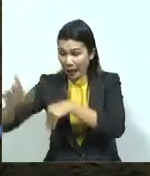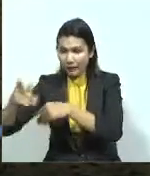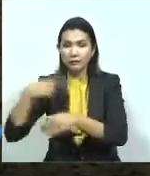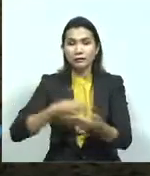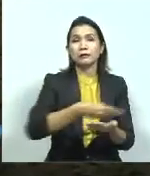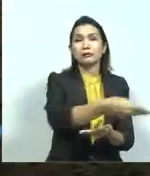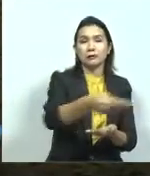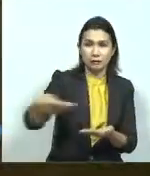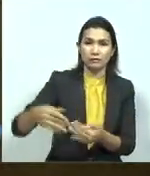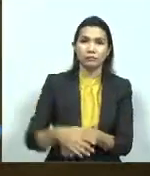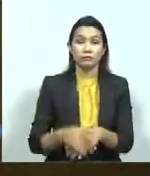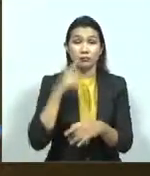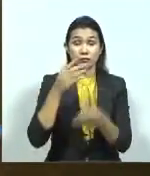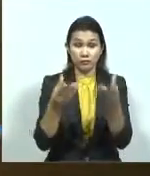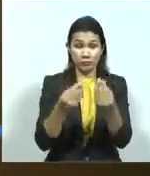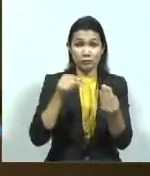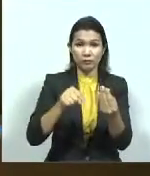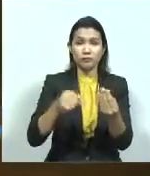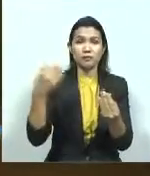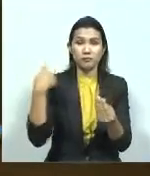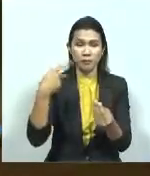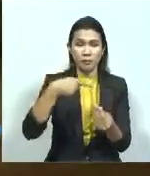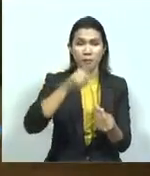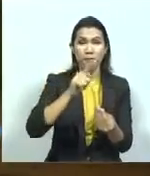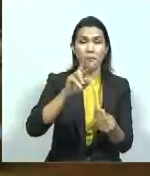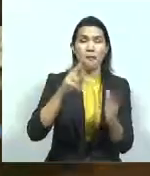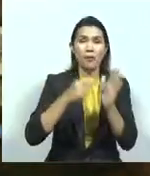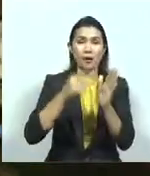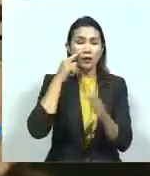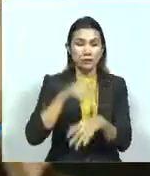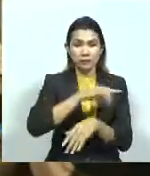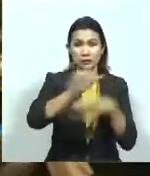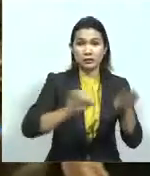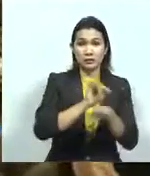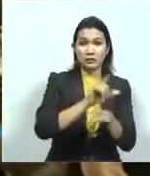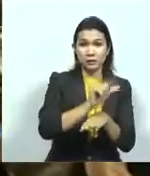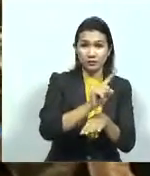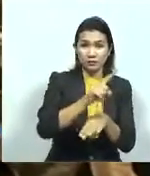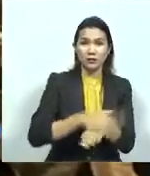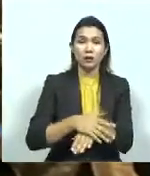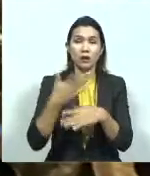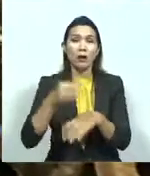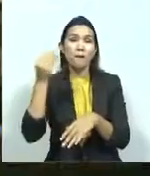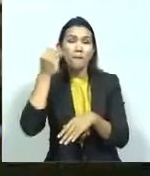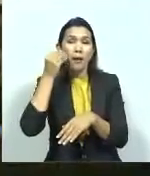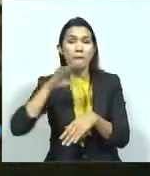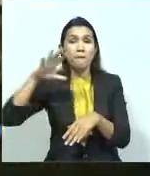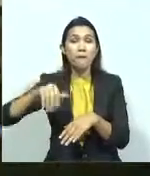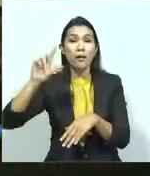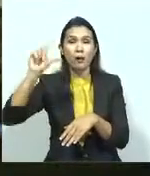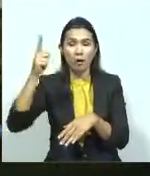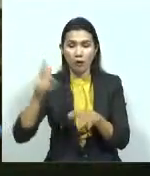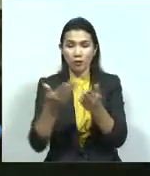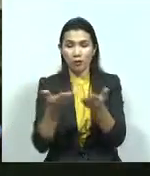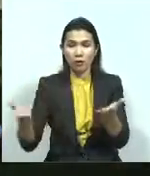ว่าโฉนดที่ดินดังกล่าวระบุว่ามีที่ดินปราณบุรี300ยอด21ไร่และโฉนดที่ดินหมู่บ้านเมืองทอง3ฉบับจำ